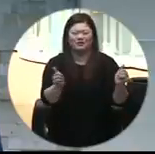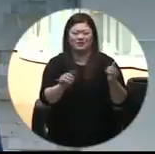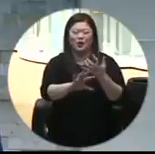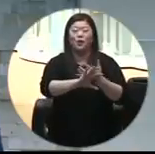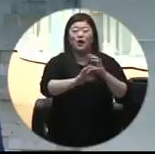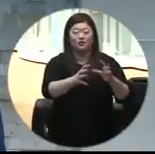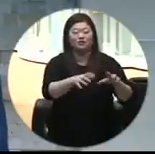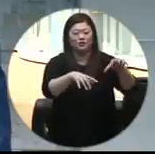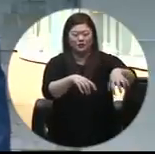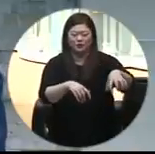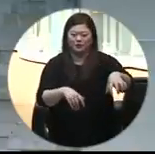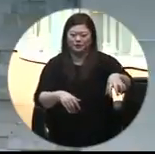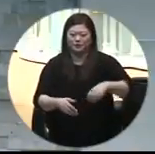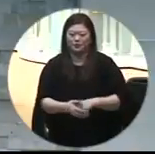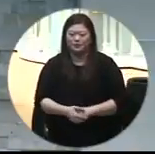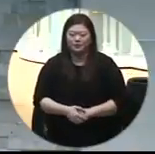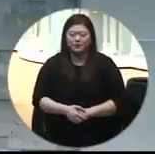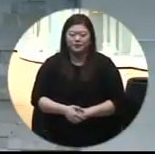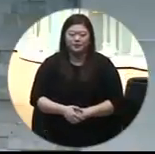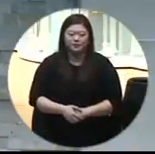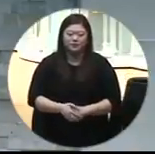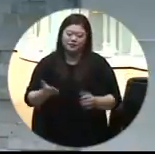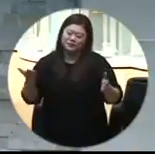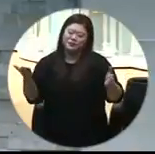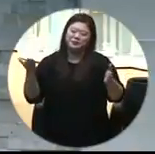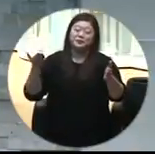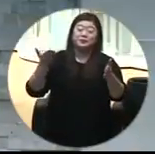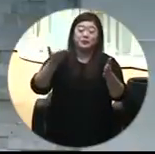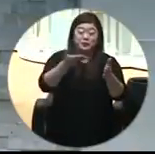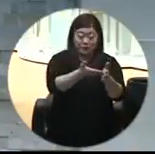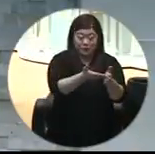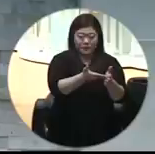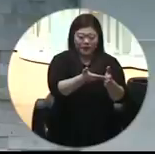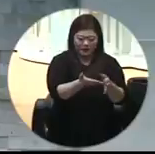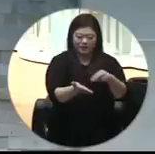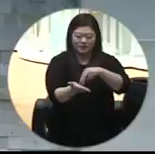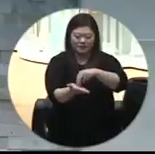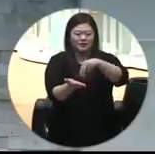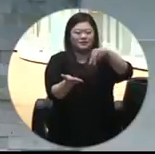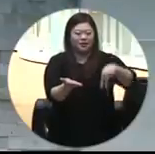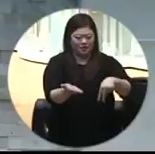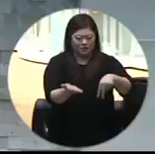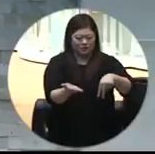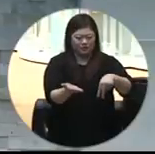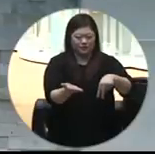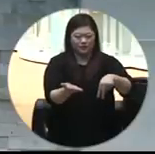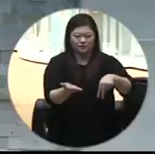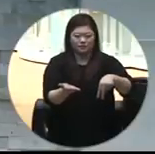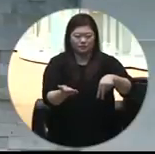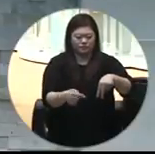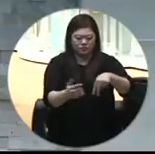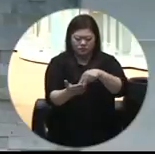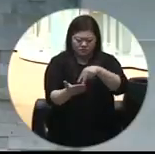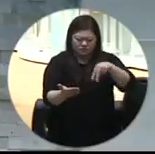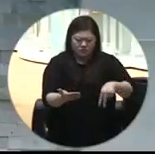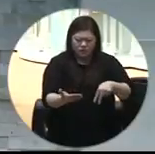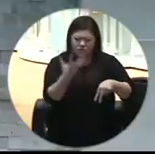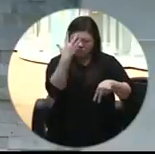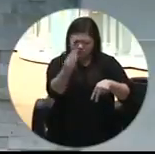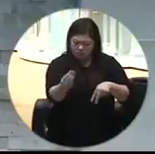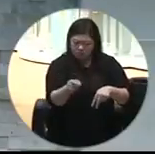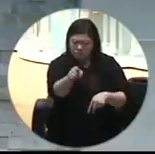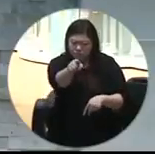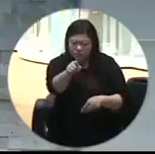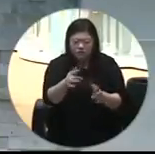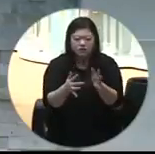도시예요. 이곳에 도착을 했는데 자, 이곳에 도착하자마자 만난